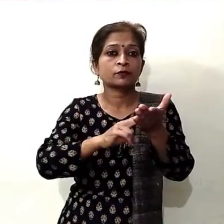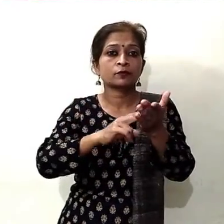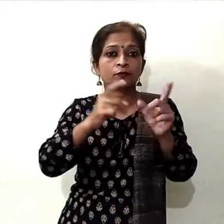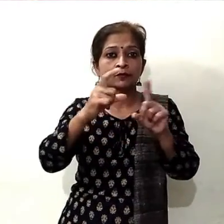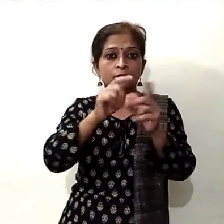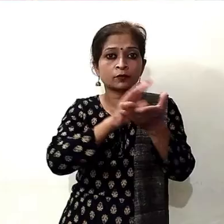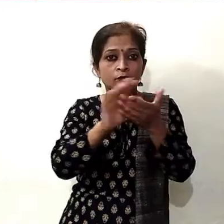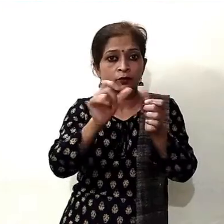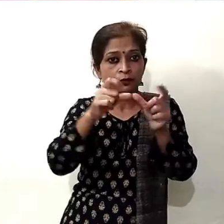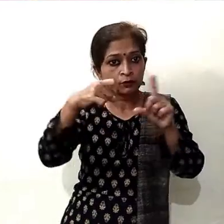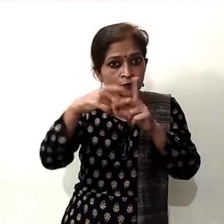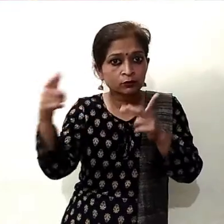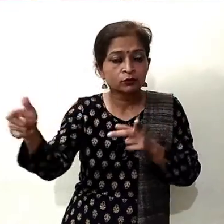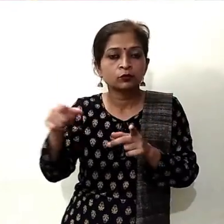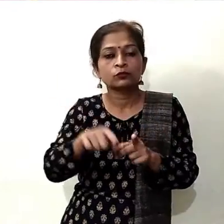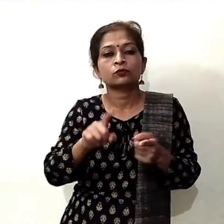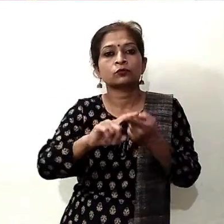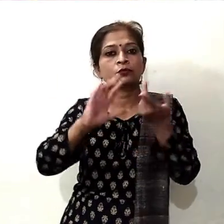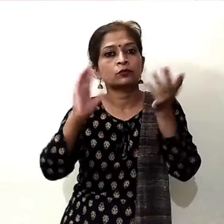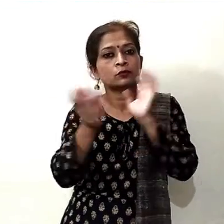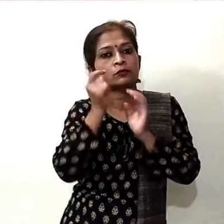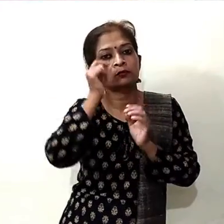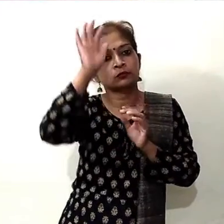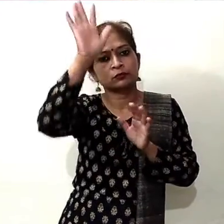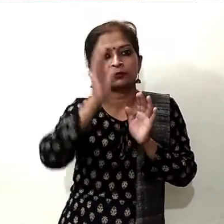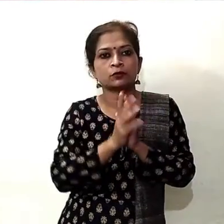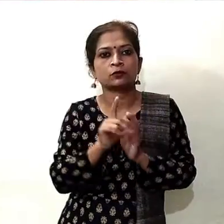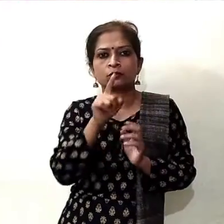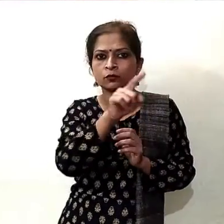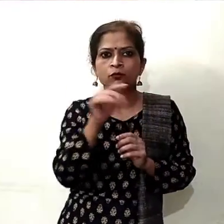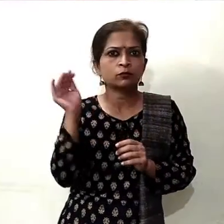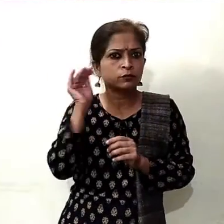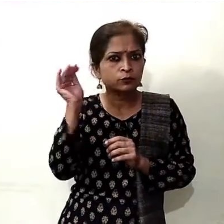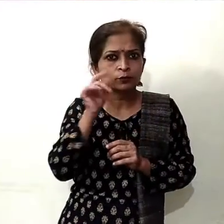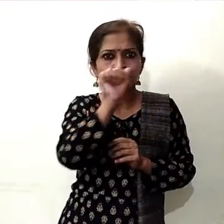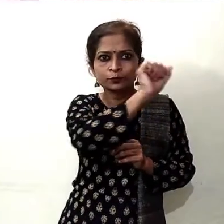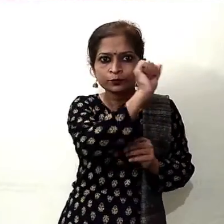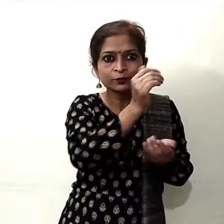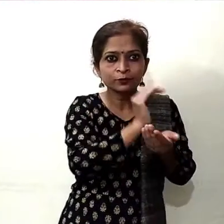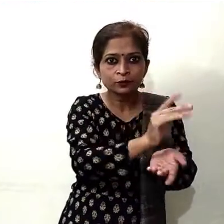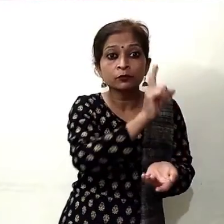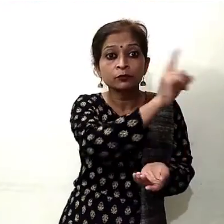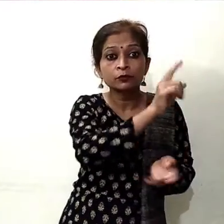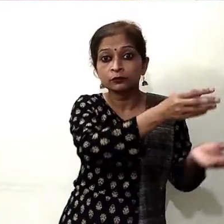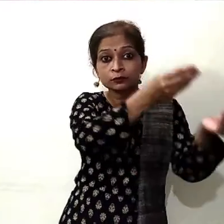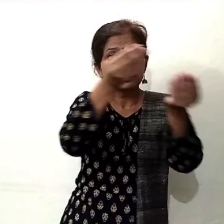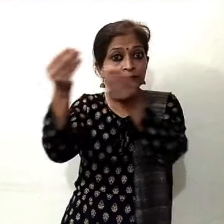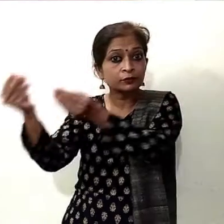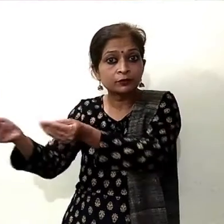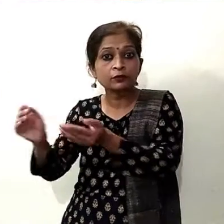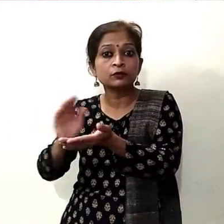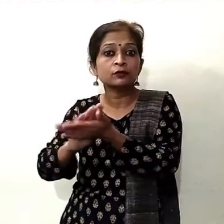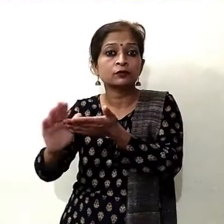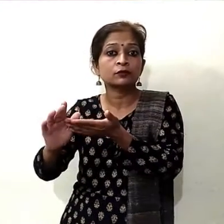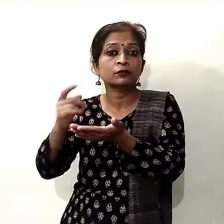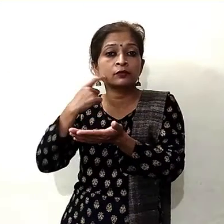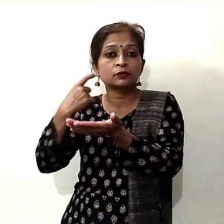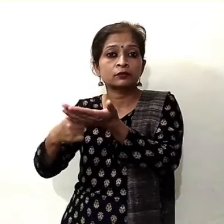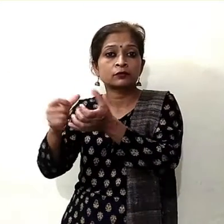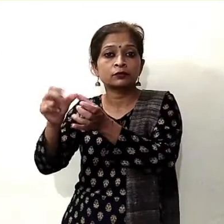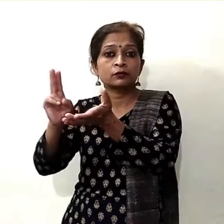पर हिरण्याक्ष के द्वारा पालित था, उसको पृथ्वी का राजा बना दिया। अंधक राजा बन गया, वराह वापिस चले